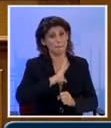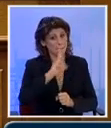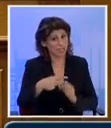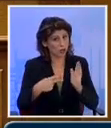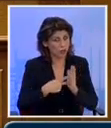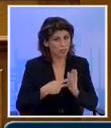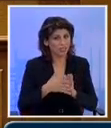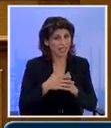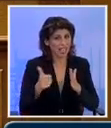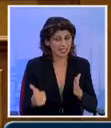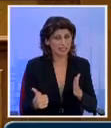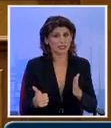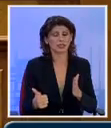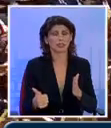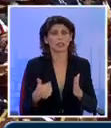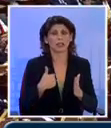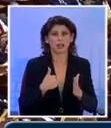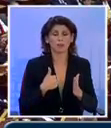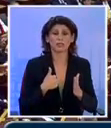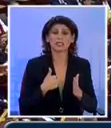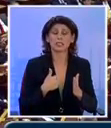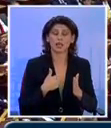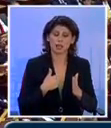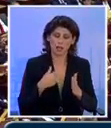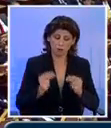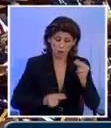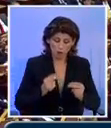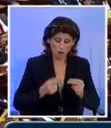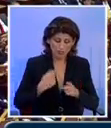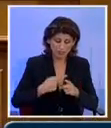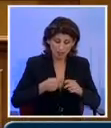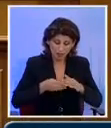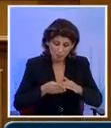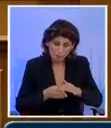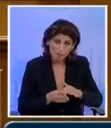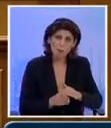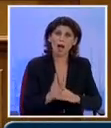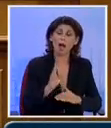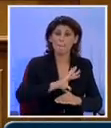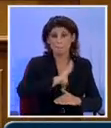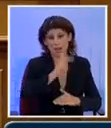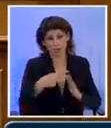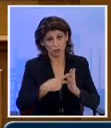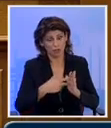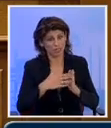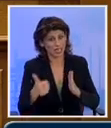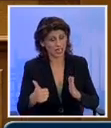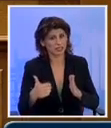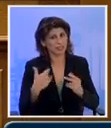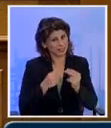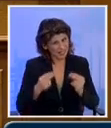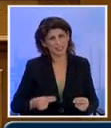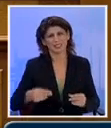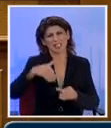τότε, εμείς θα έχουμε βγάλει τη χώρα από το πρόβλημα. Ωστότε φροντίστε κι εσείς να έχετε λύσει